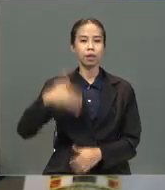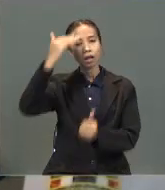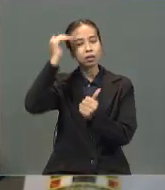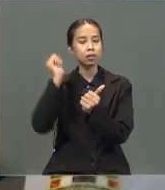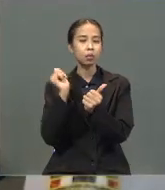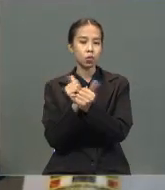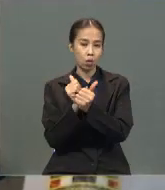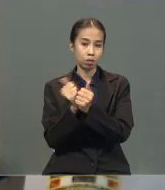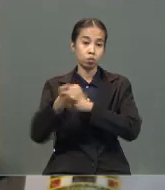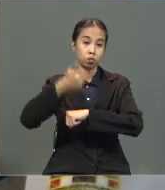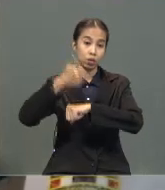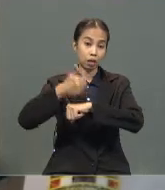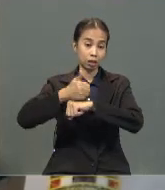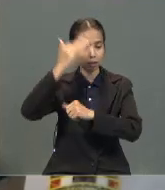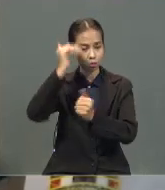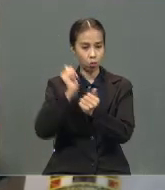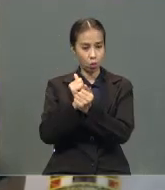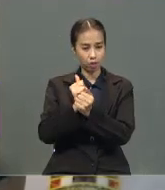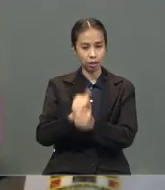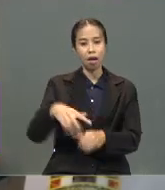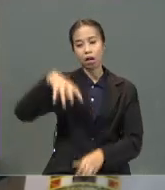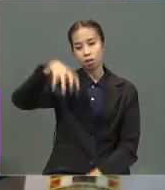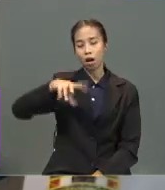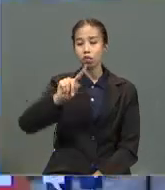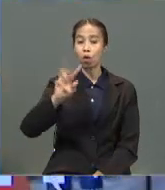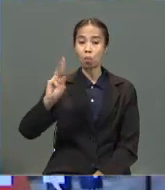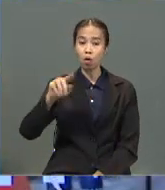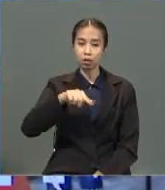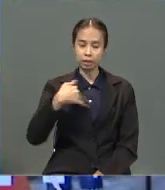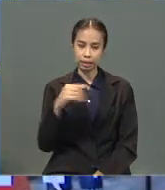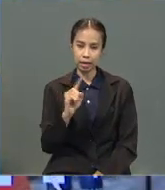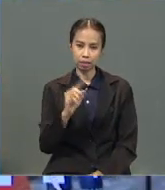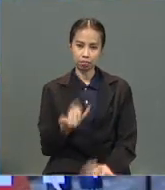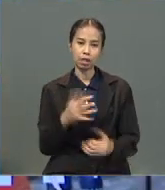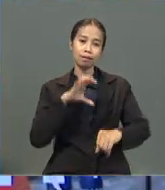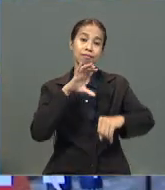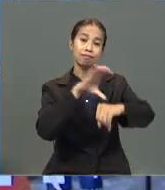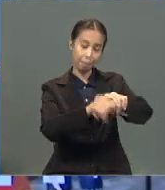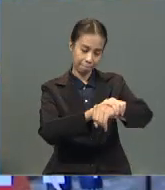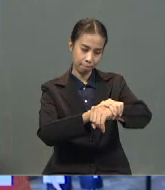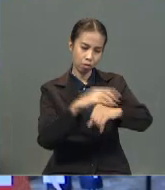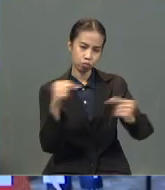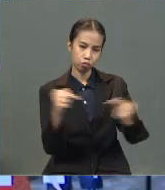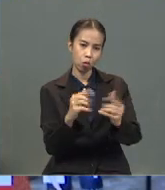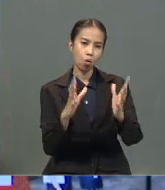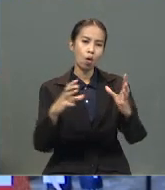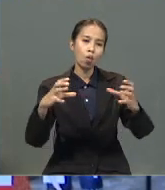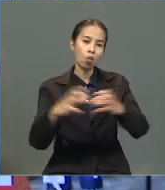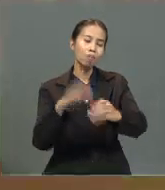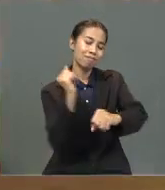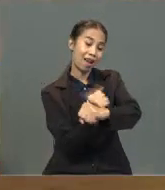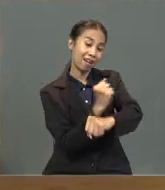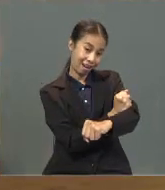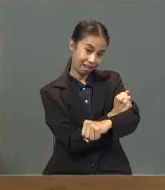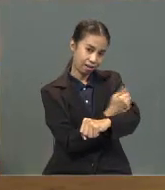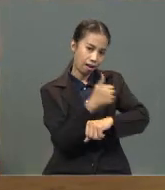สมพงษ์ชิงดวงจัดการสัญญาณตรวจคนเข้าเมืองก็แถลงข่าวการจับกุมมีการรถขบวนการลักลอบขนแต่งงานต่างด้าว